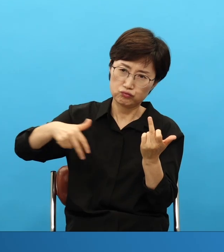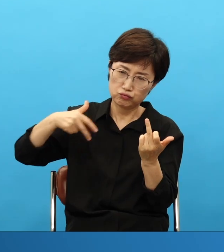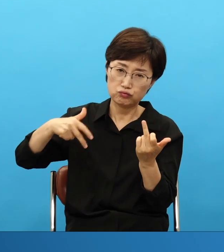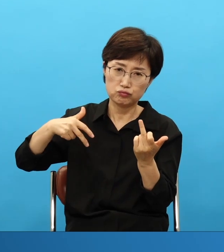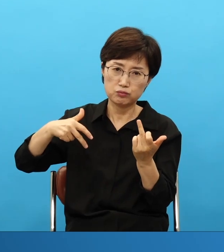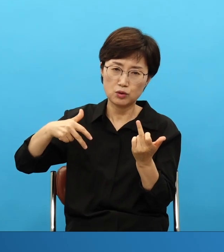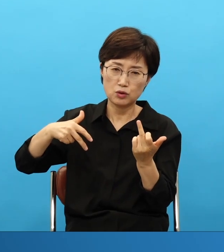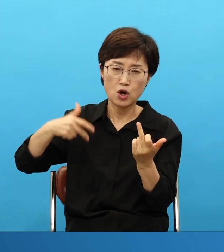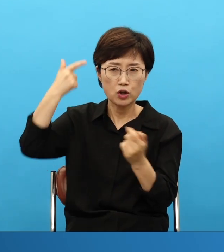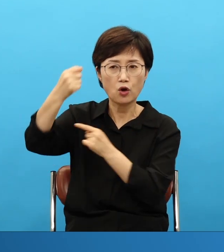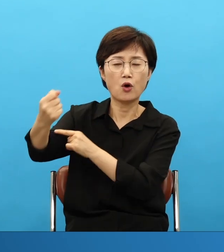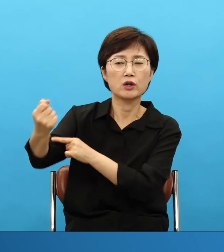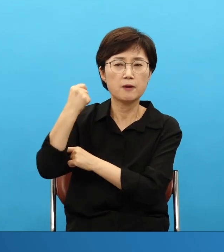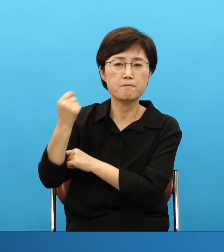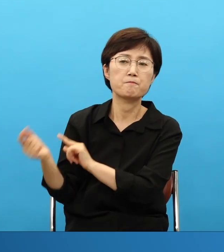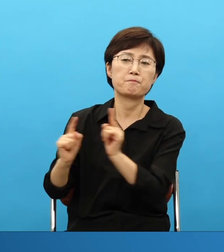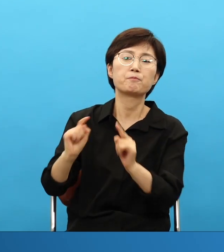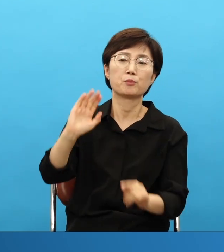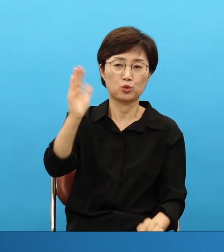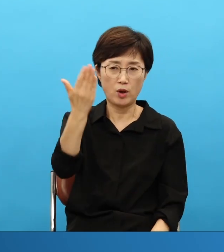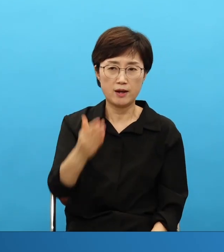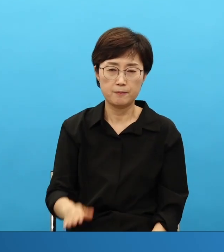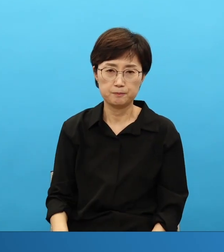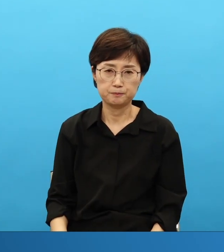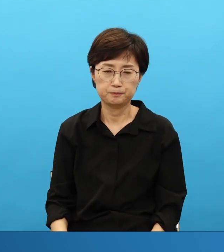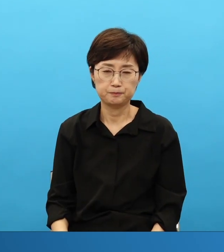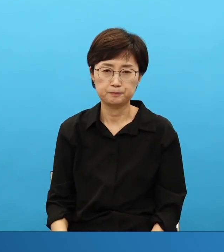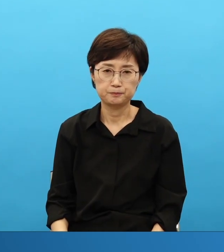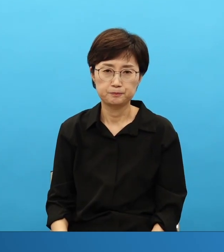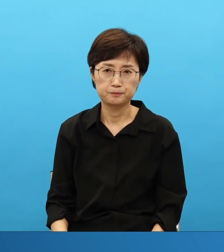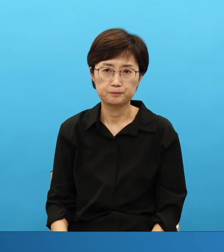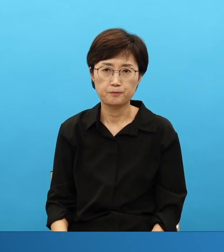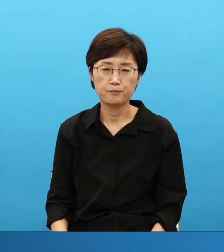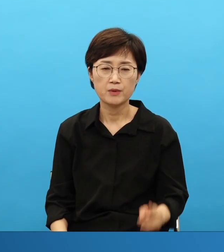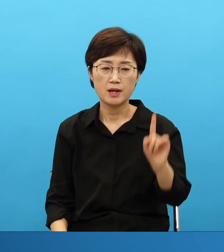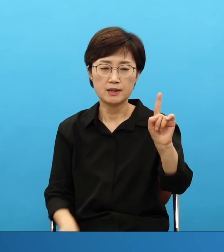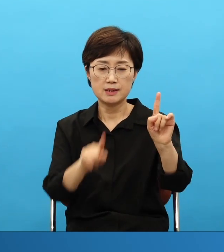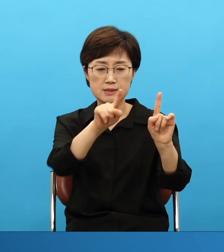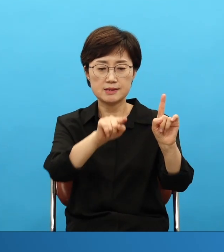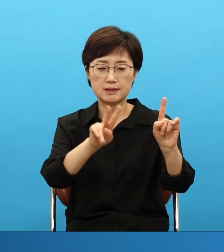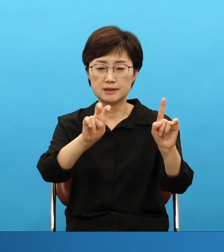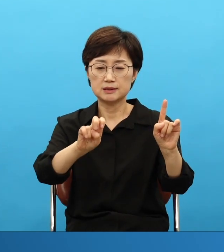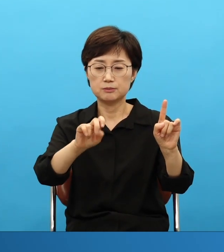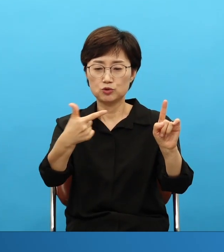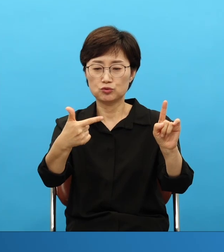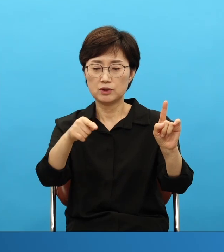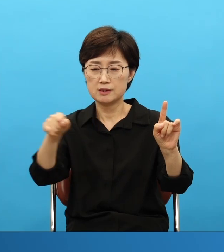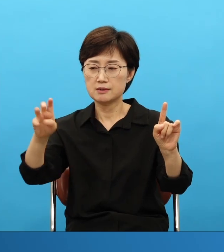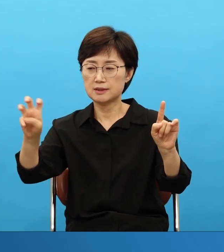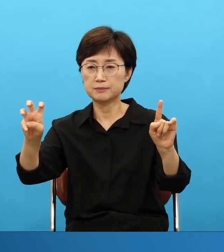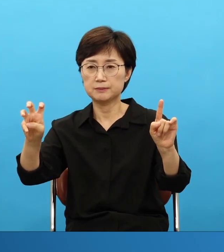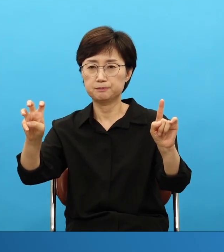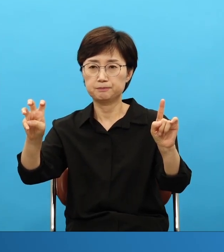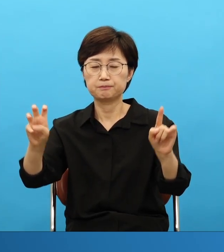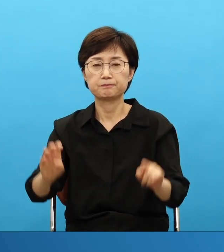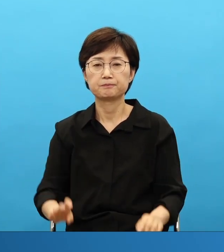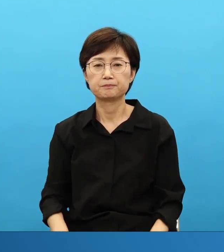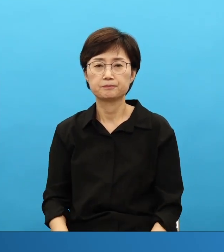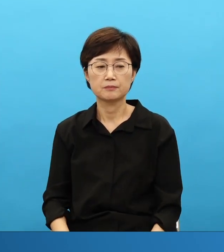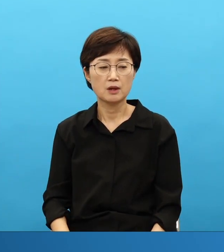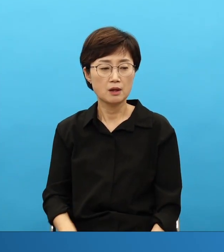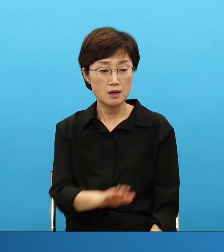더중요한 뭡니까 2절부터 30절이 말씀